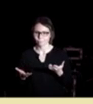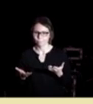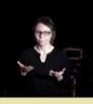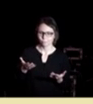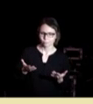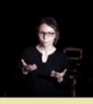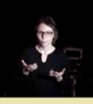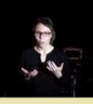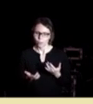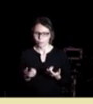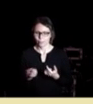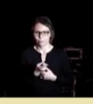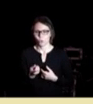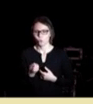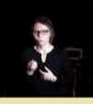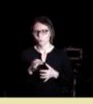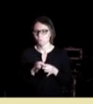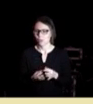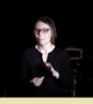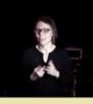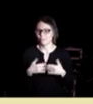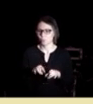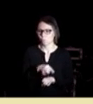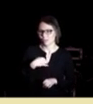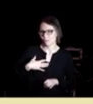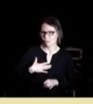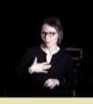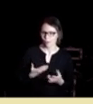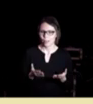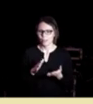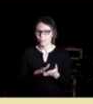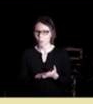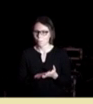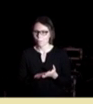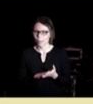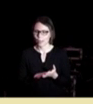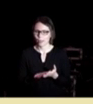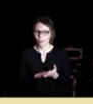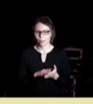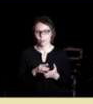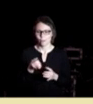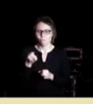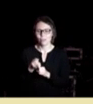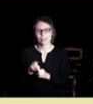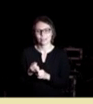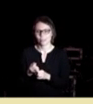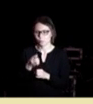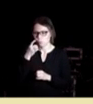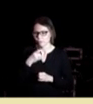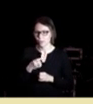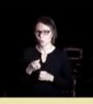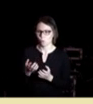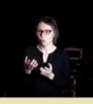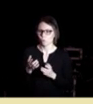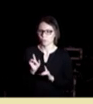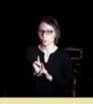de utfordringene knyttet til bivirkninger som man har, sammen med det som er den virkningsprofilen og behovet som